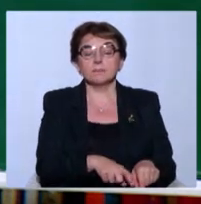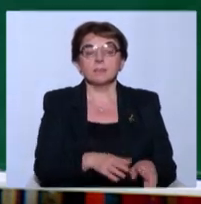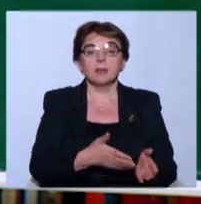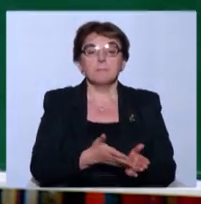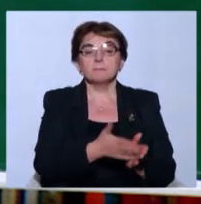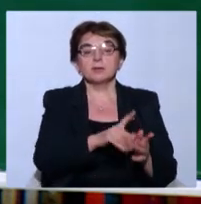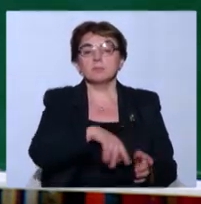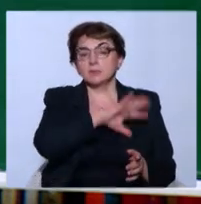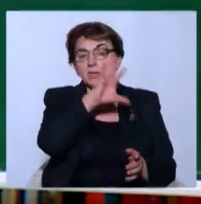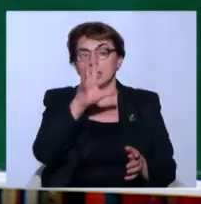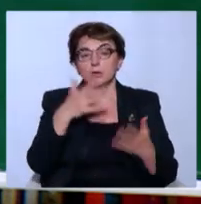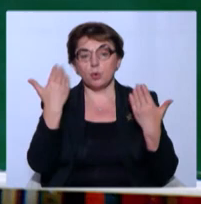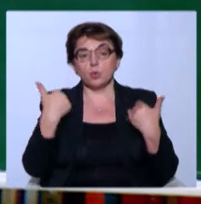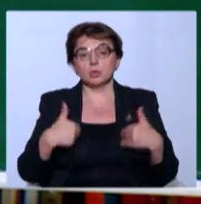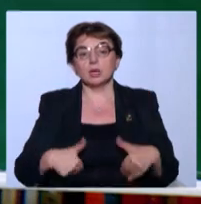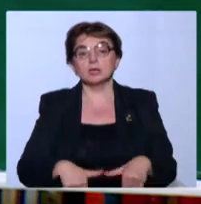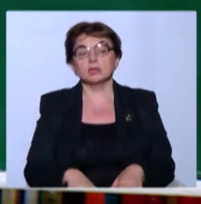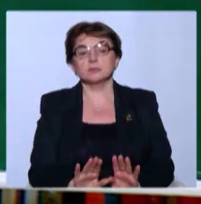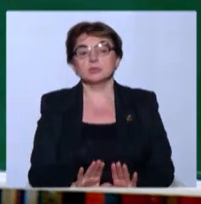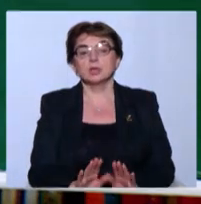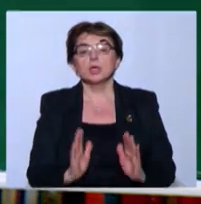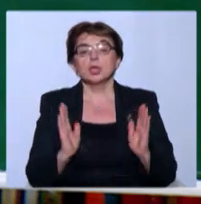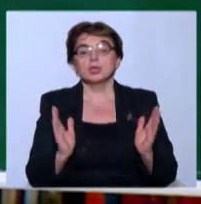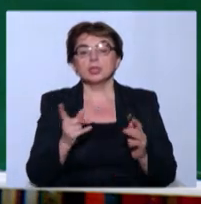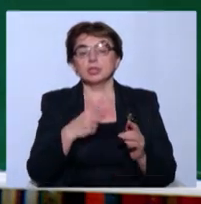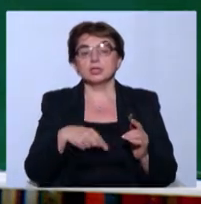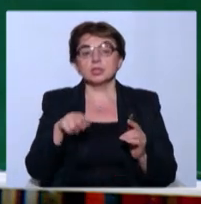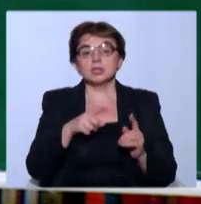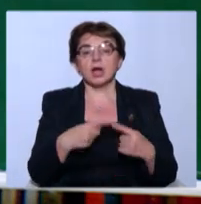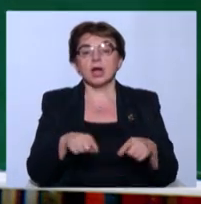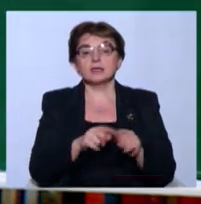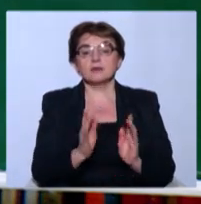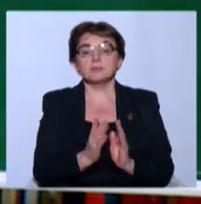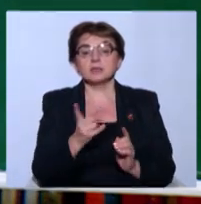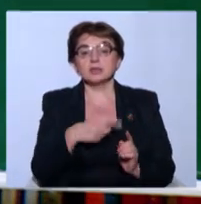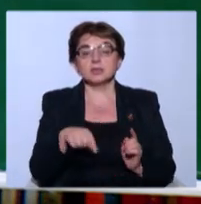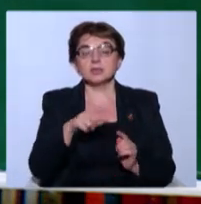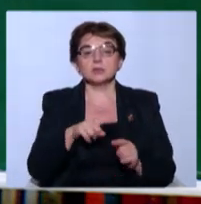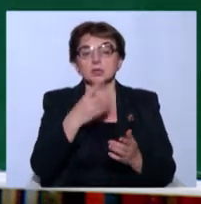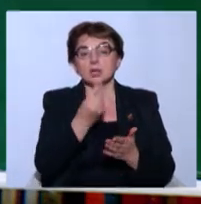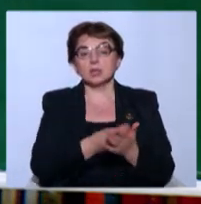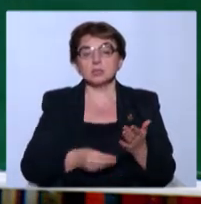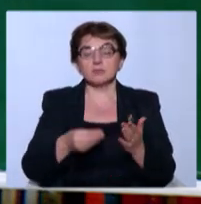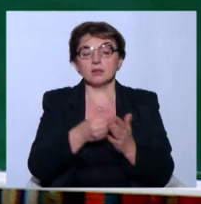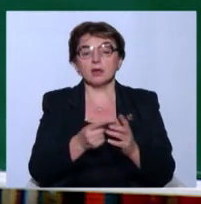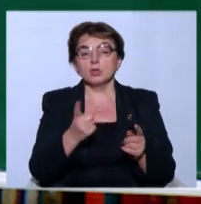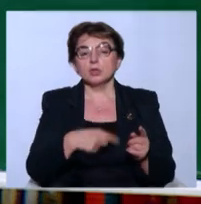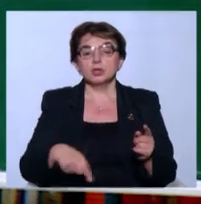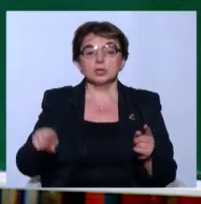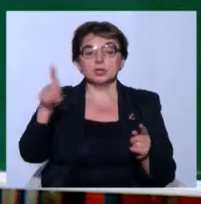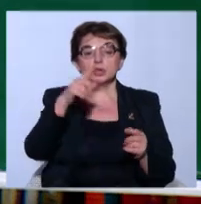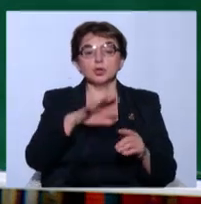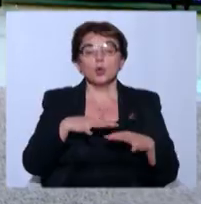მიდის მთელ ორგანიზმში, ჯერ დიდი წრით, მერე მცირე წრით და შემდეგ მიეტანება კვლავ დიდი წრით